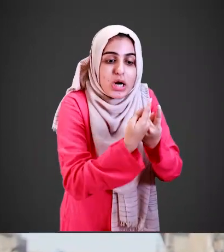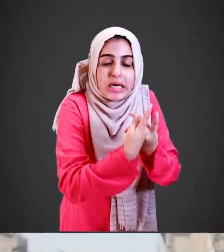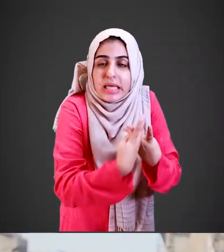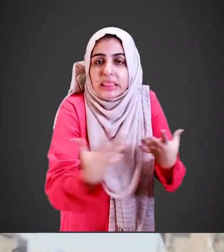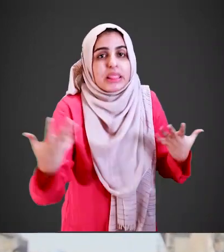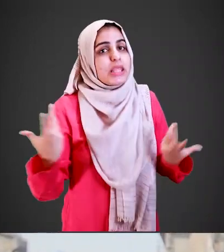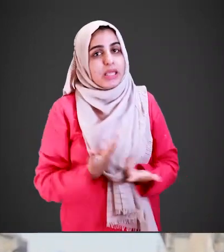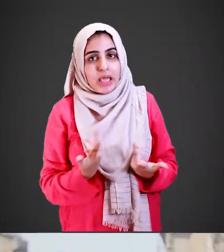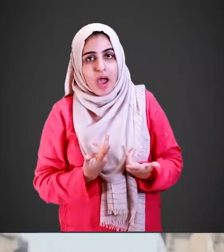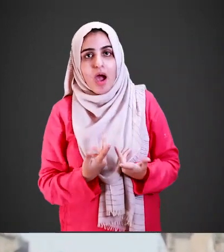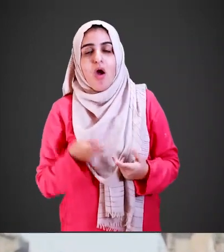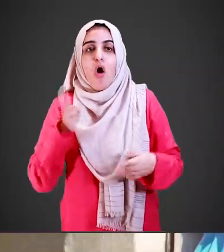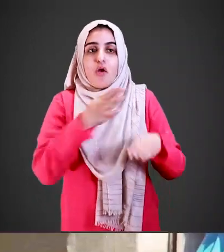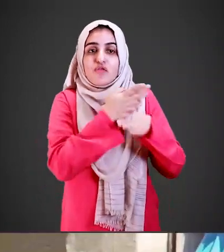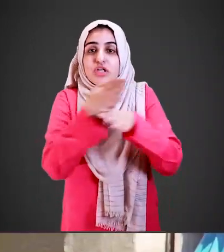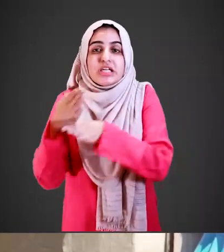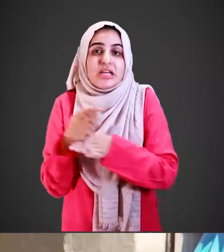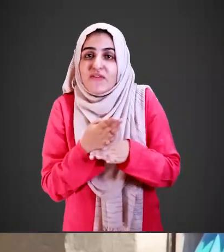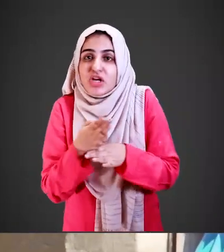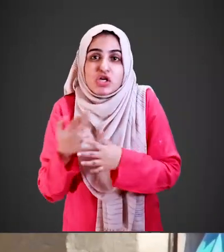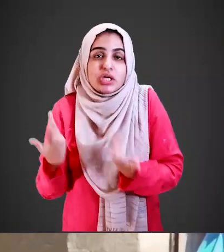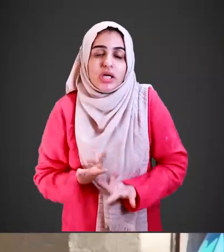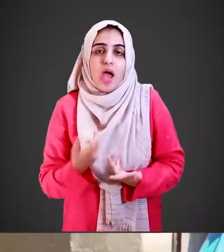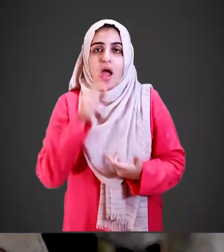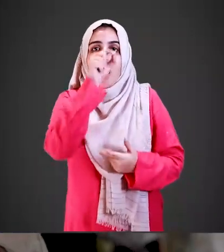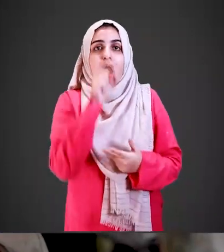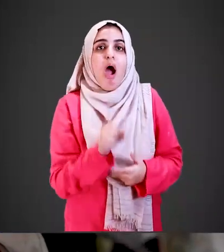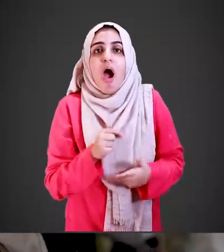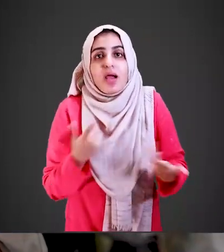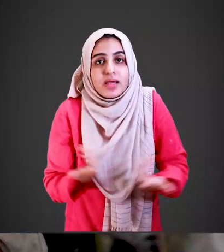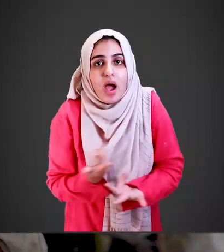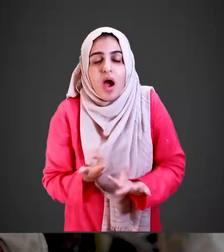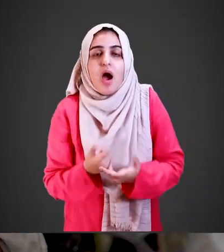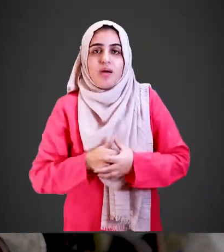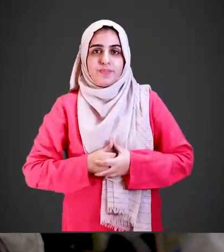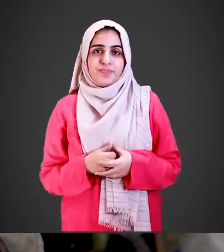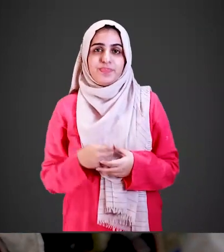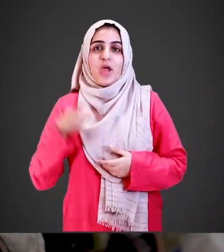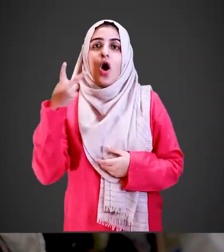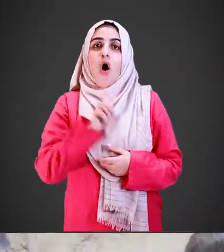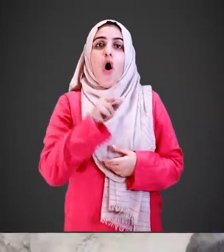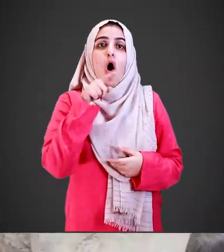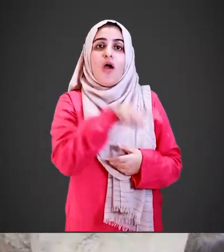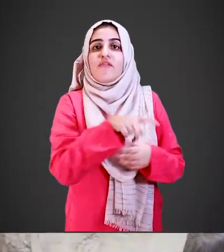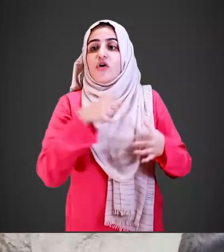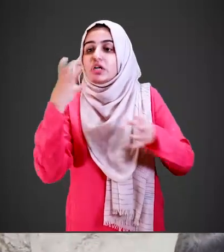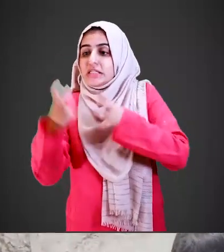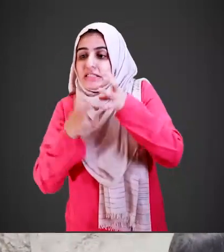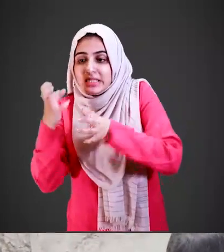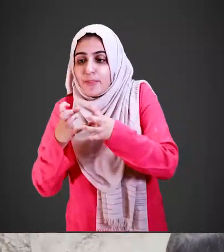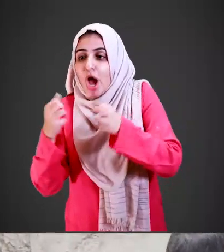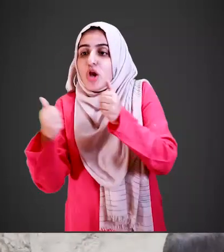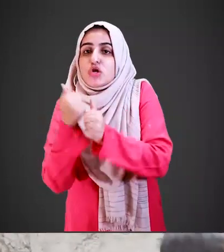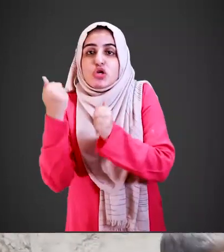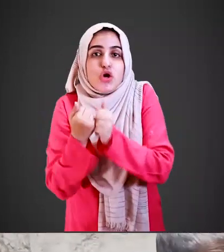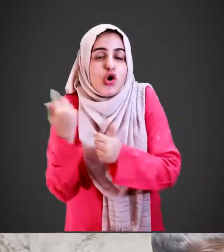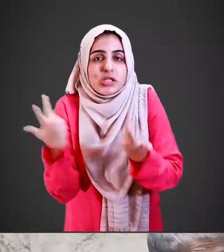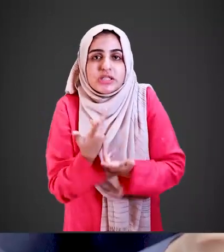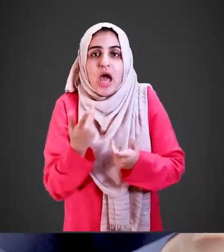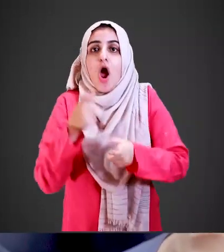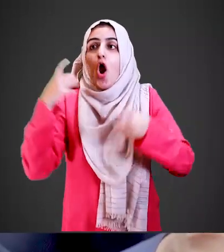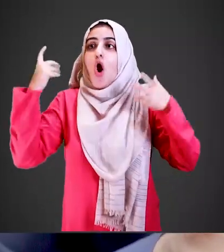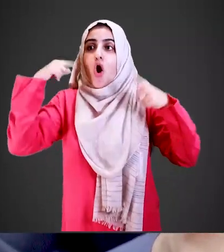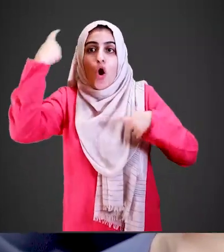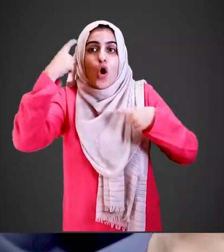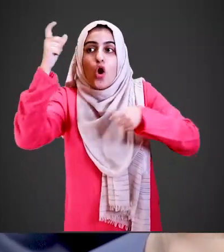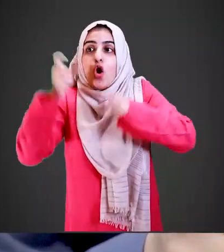है वो कितनी है, उसकी डिवीज़न जो है वो उसको कैसे कैसे पहुंचाया जा रहा है, क्या चैनल्स हैं, टोटल इनपुट्स क्या हैं, उसमें कौन कौन से